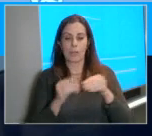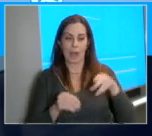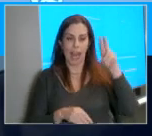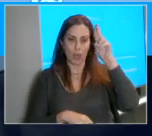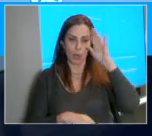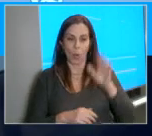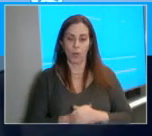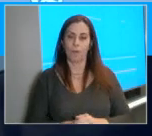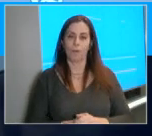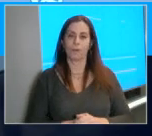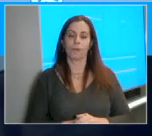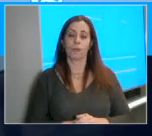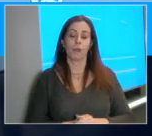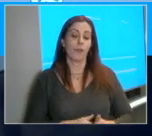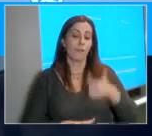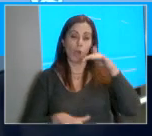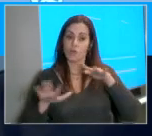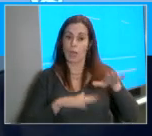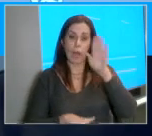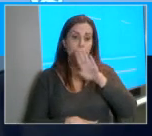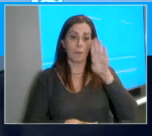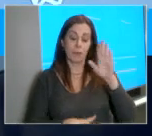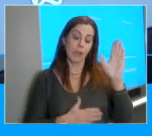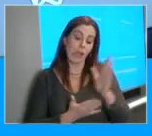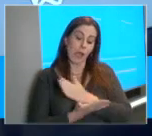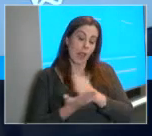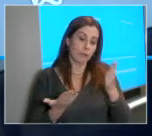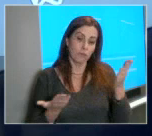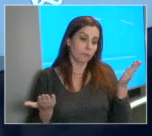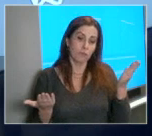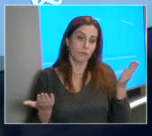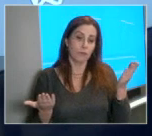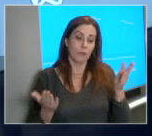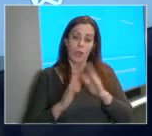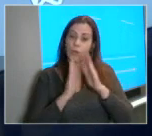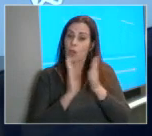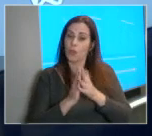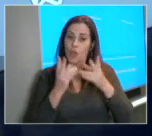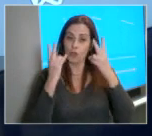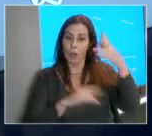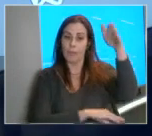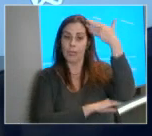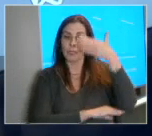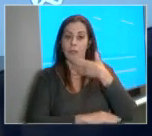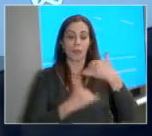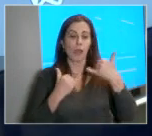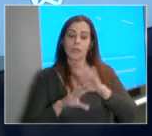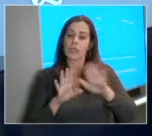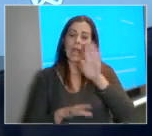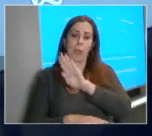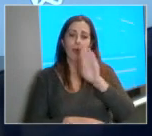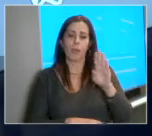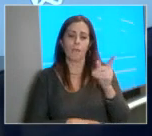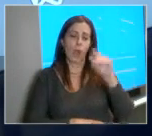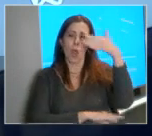הליכוד, וראש הממשלה נתניהו החליט... שכל מה שחשוב במדינת ישראל כרגע זה נתניהו.